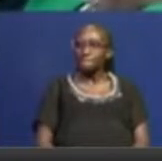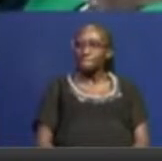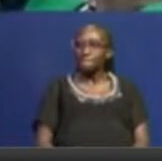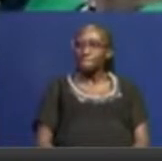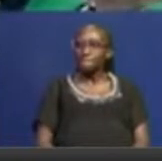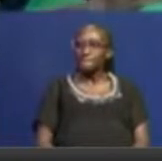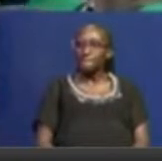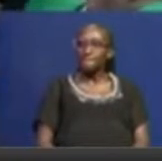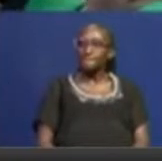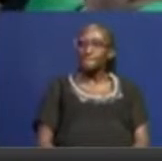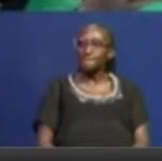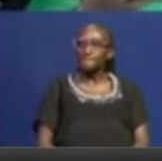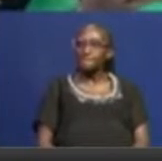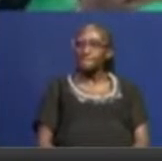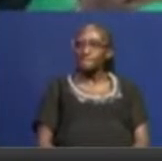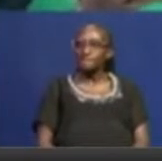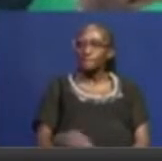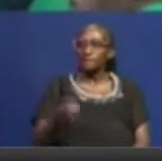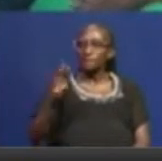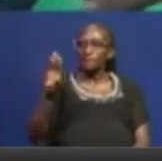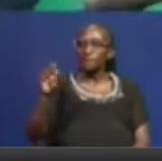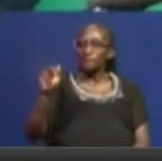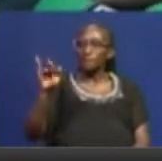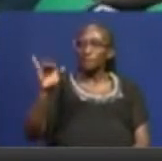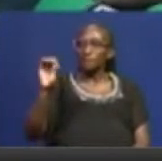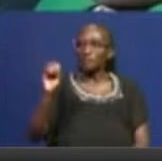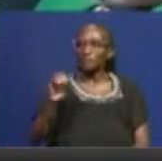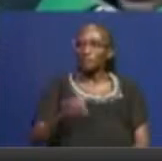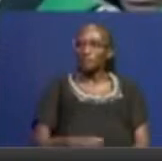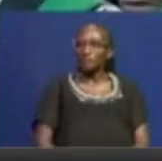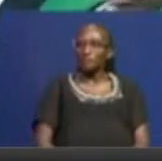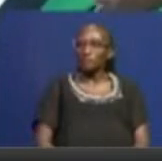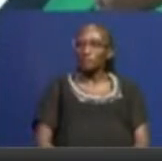North Hor Ade Wario Guyo.